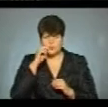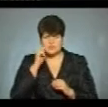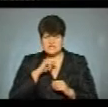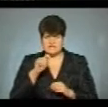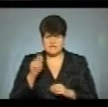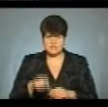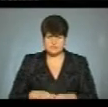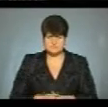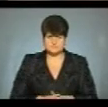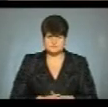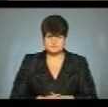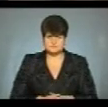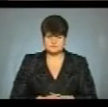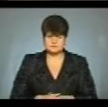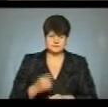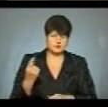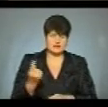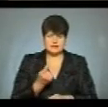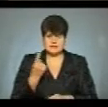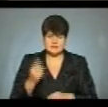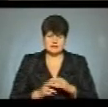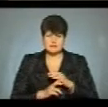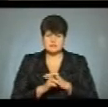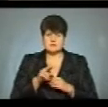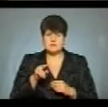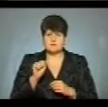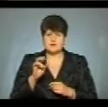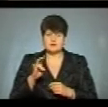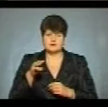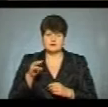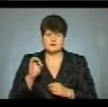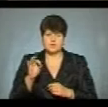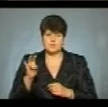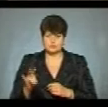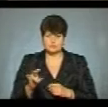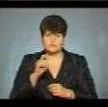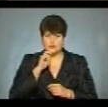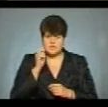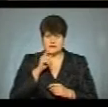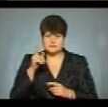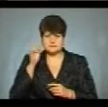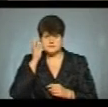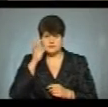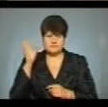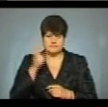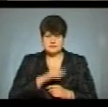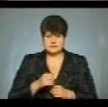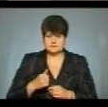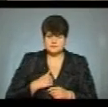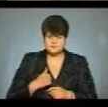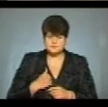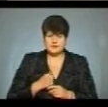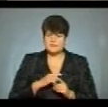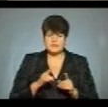війні. Одна єдина каплиця пантеон в Україні, де поминають всіх воїнів не